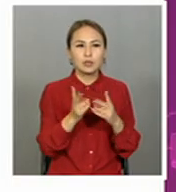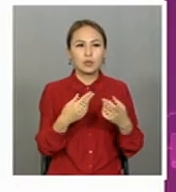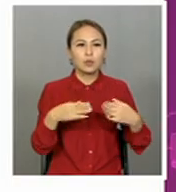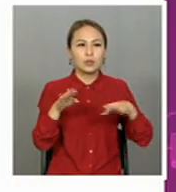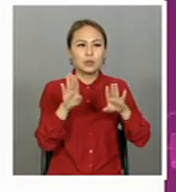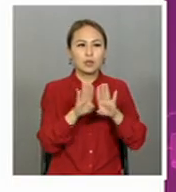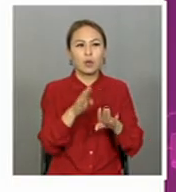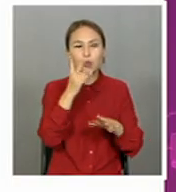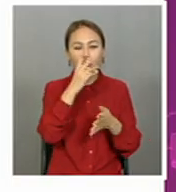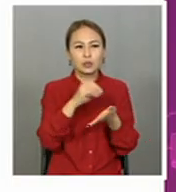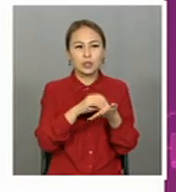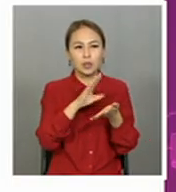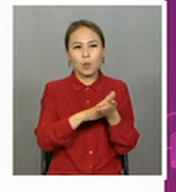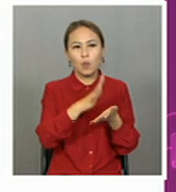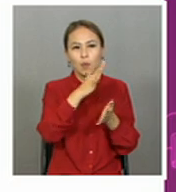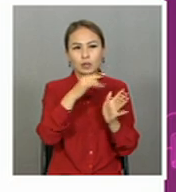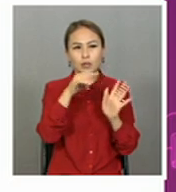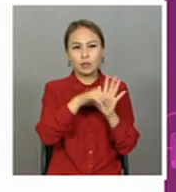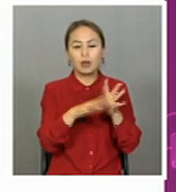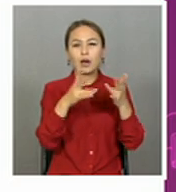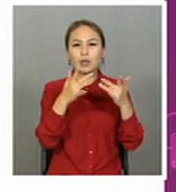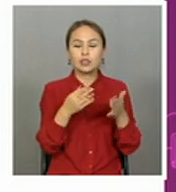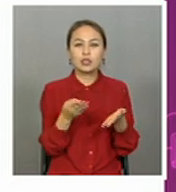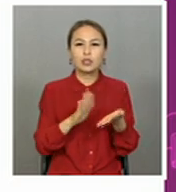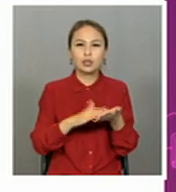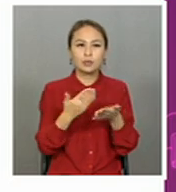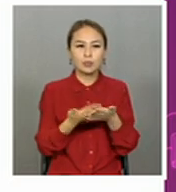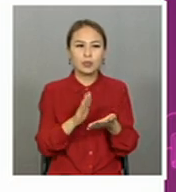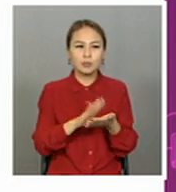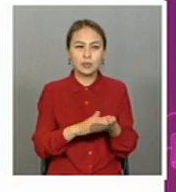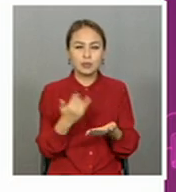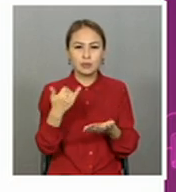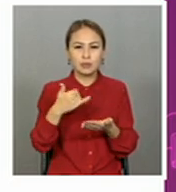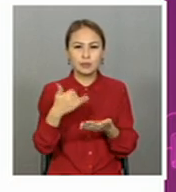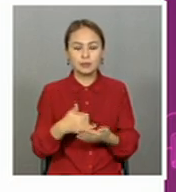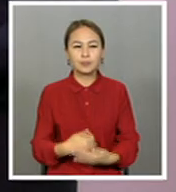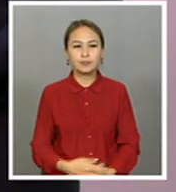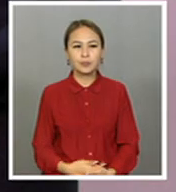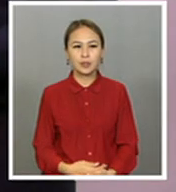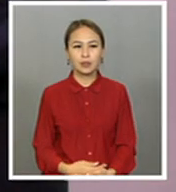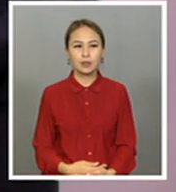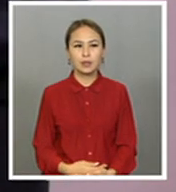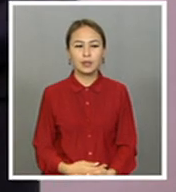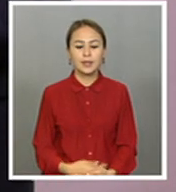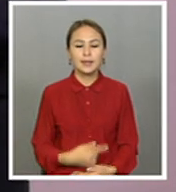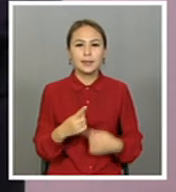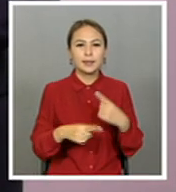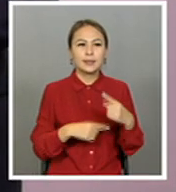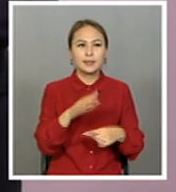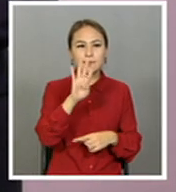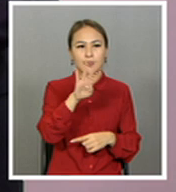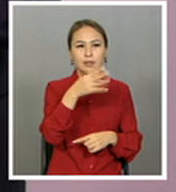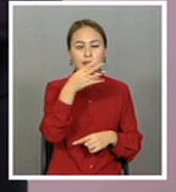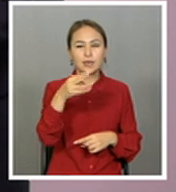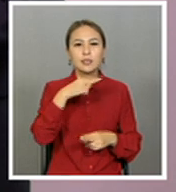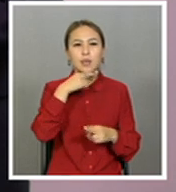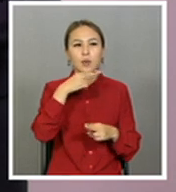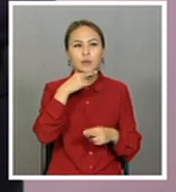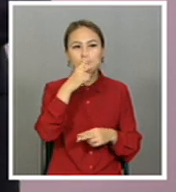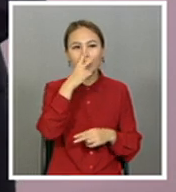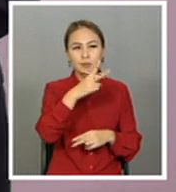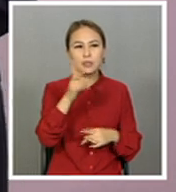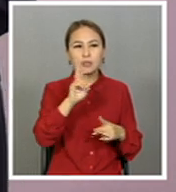ол көрсетілген уақыт ішінде қанша құймақ пісіреді. Кестеге назар аударамыз, не